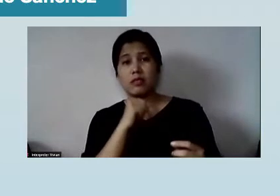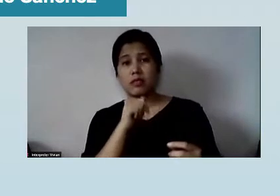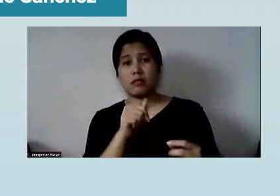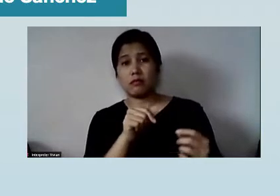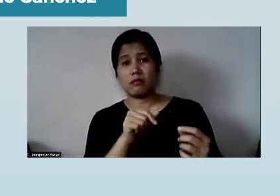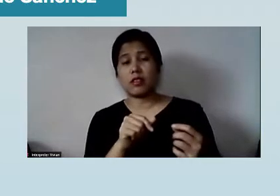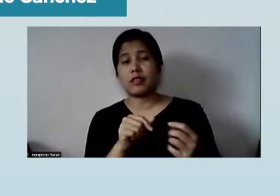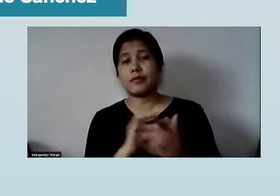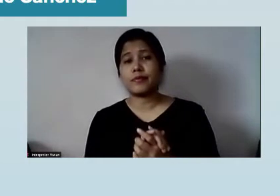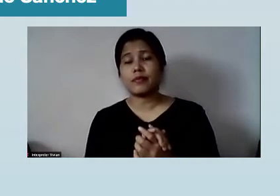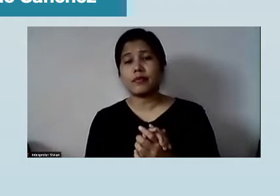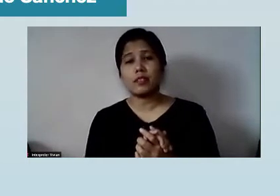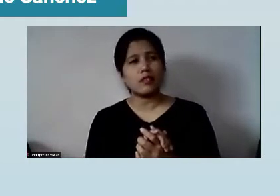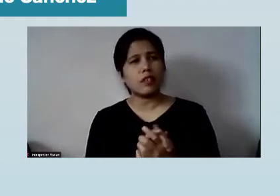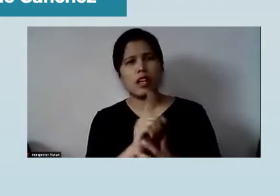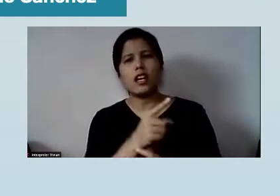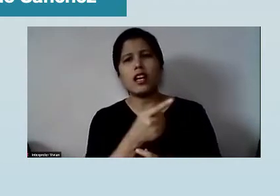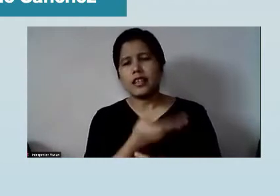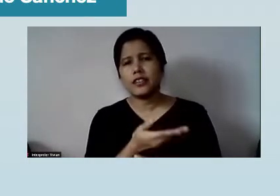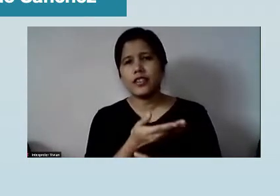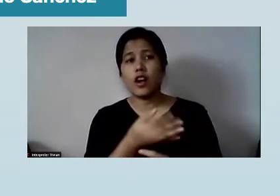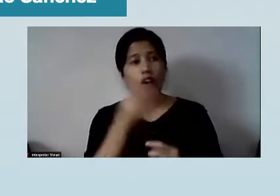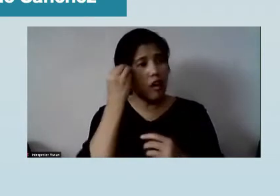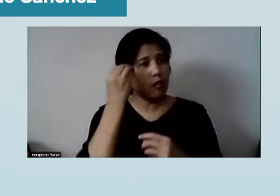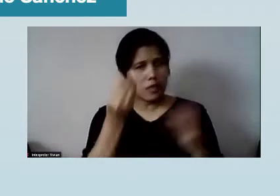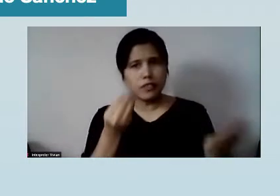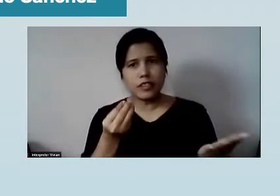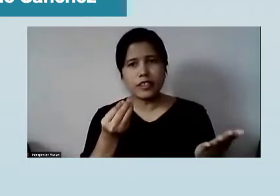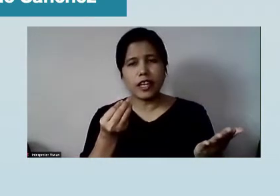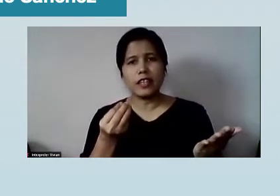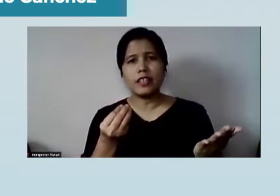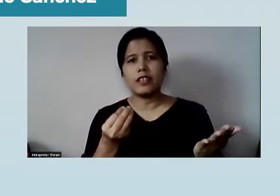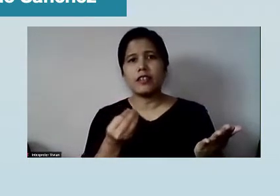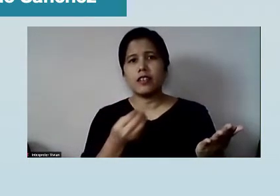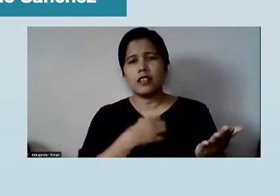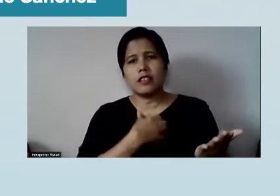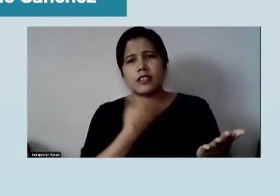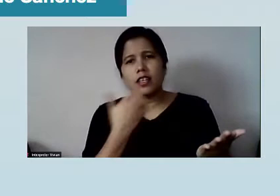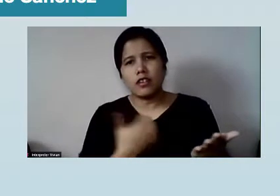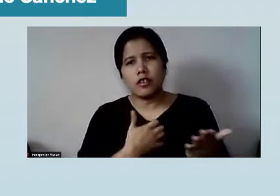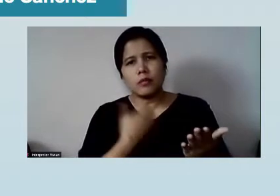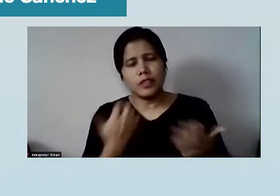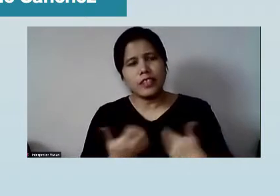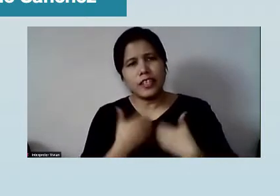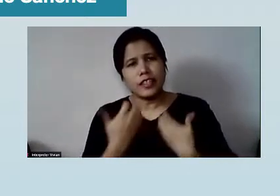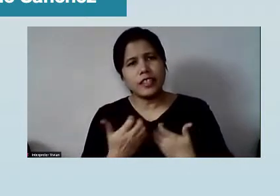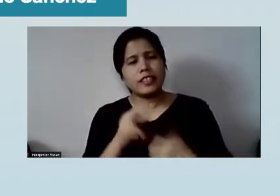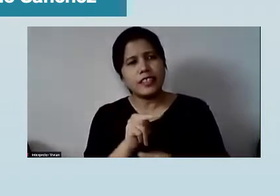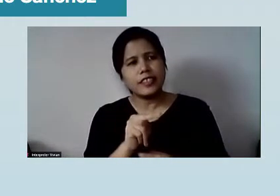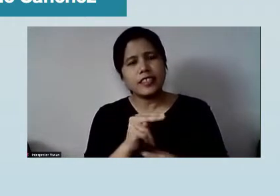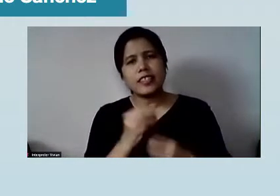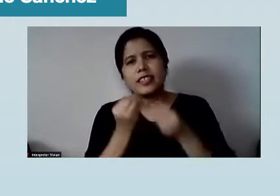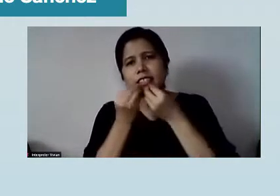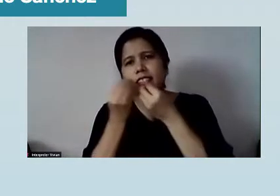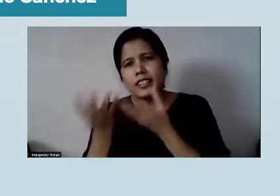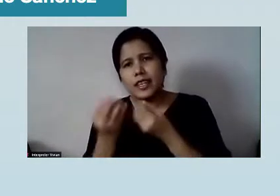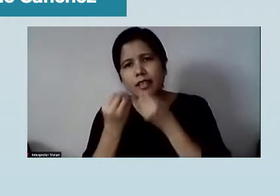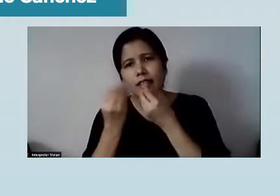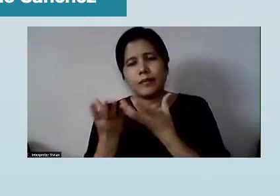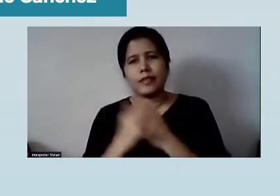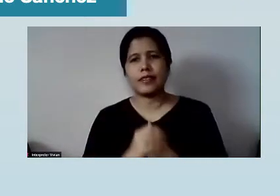derogatory, no? Kung ano yung opinion niya, yung saloobin niya, liba yung mga needs niya na ine-air yung kanyang